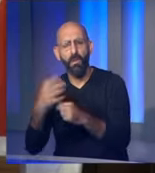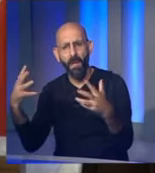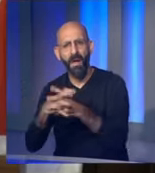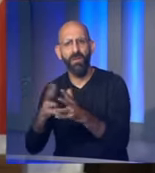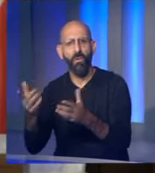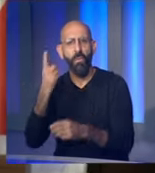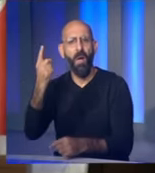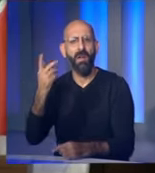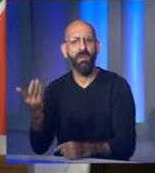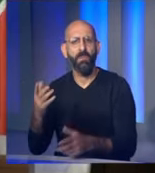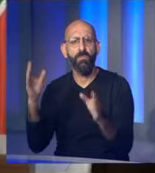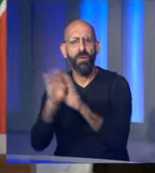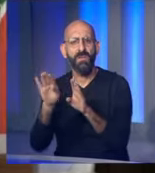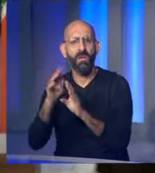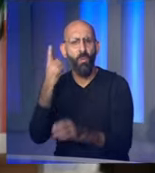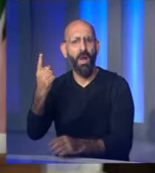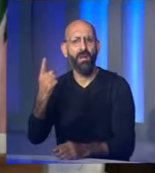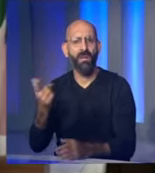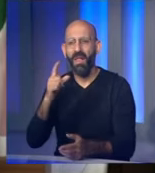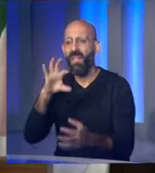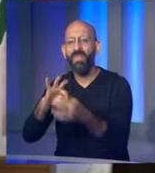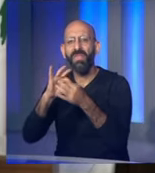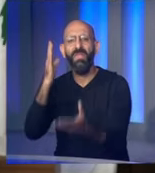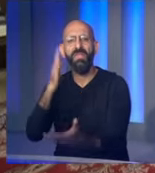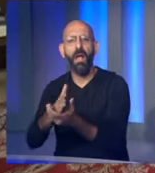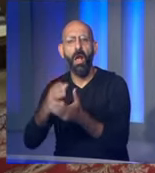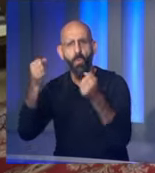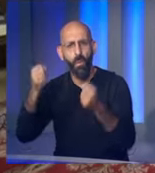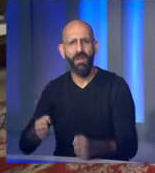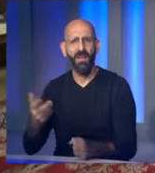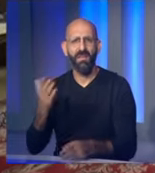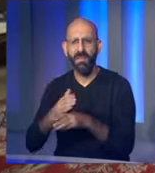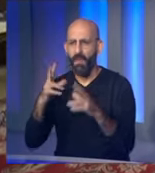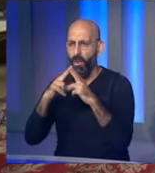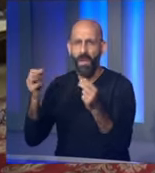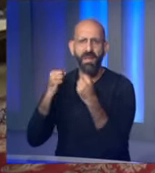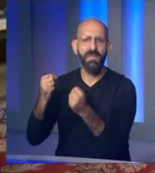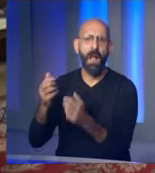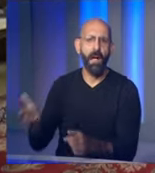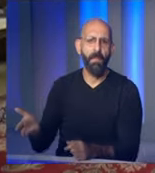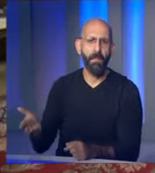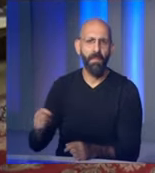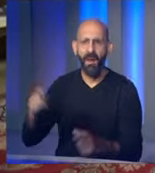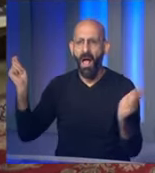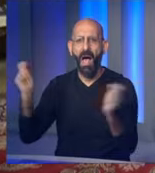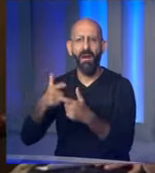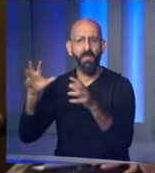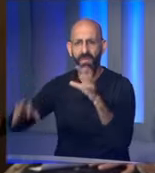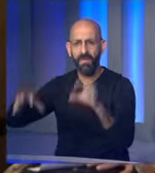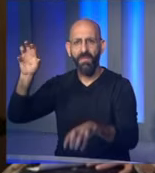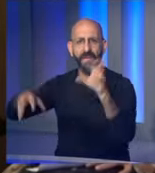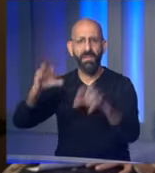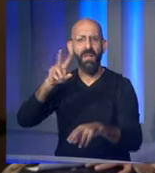حكومه جامعه ومقتدر بما ينعكس ايجابا على المسار الوطني والمؤسسي العام ويعيد الثقه بالوطن رغم المرحله